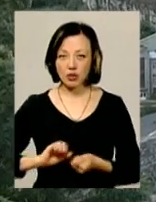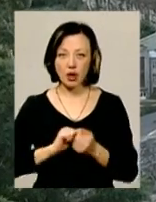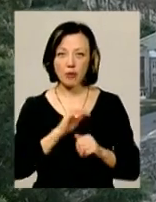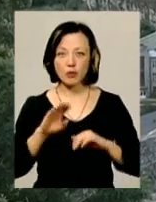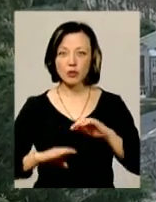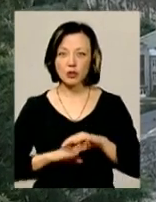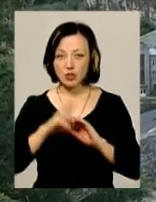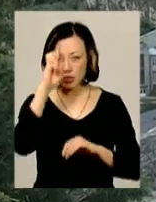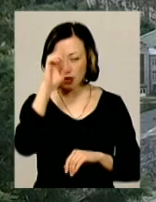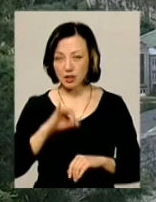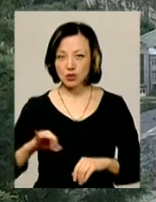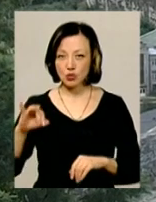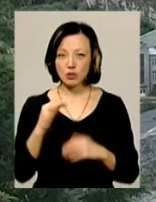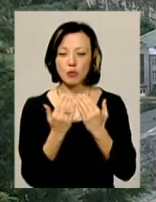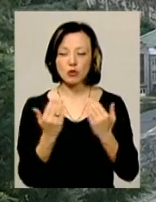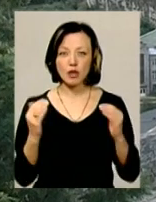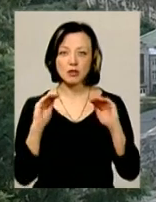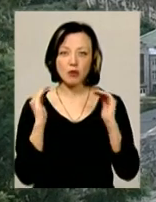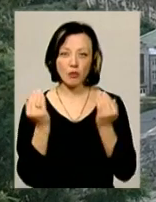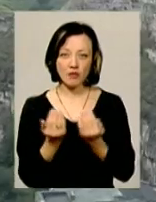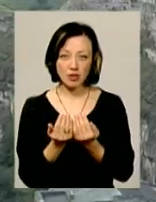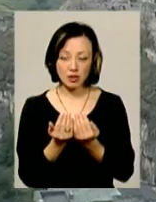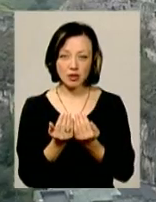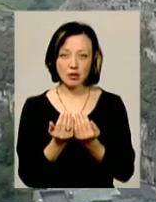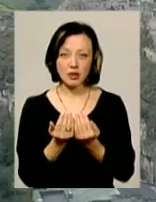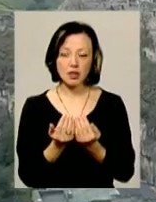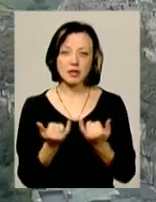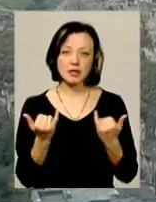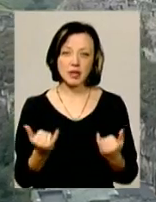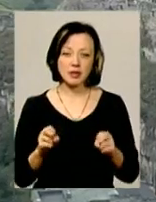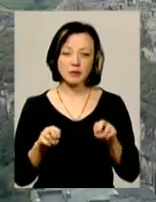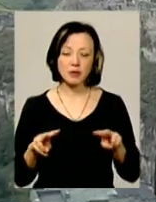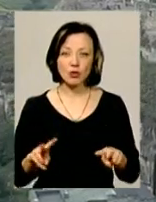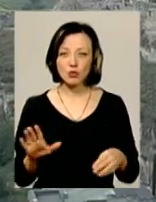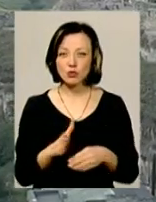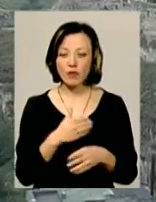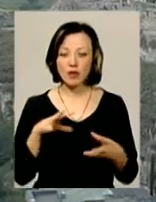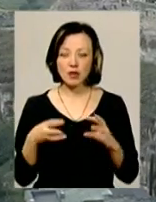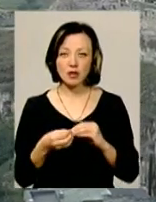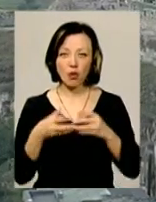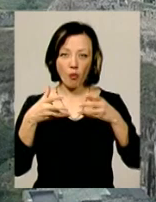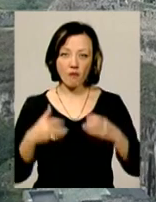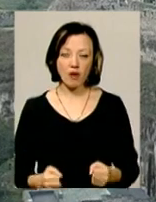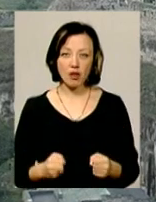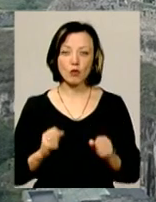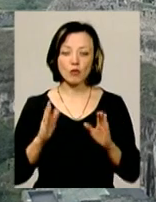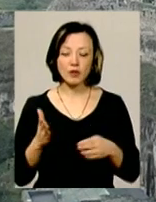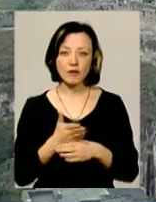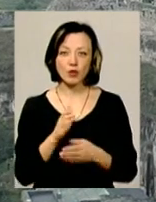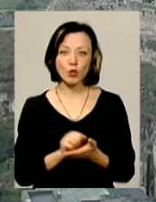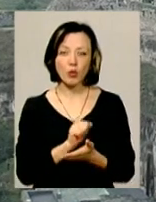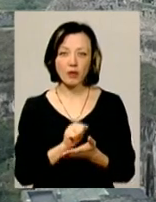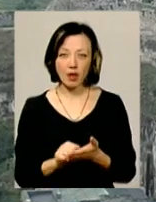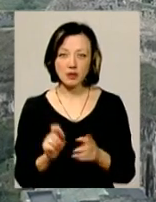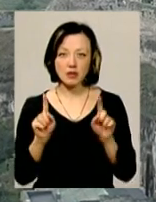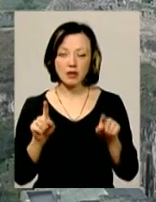Кам'янець-Подільського державного історичного музею-заповідника Олександр Заремба, зараз фахівці усувають наслідки обвалу, затим буде виготовлено